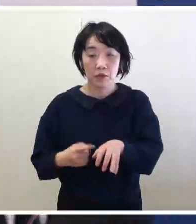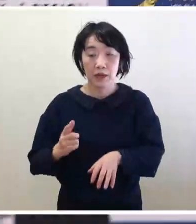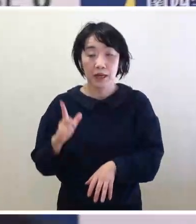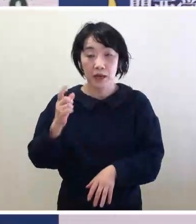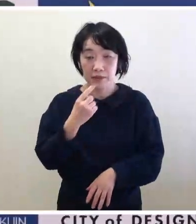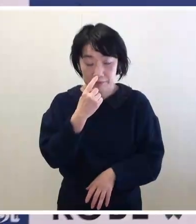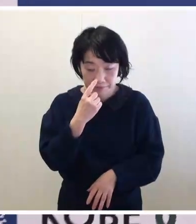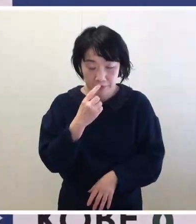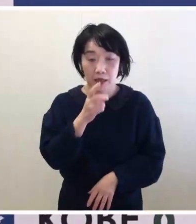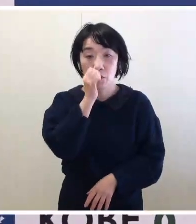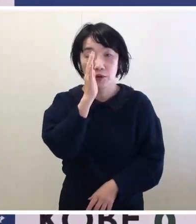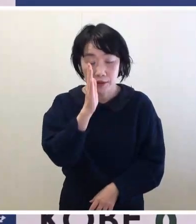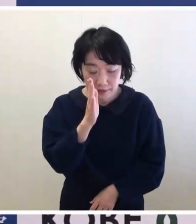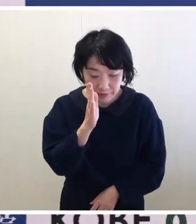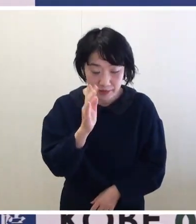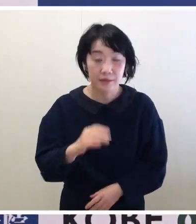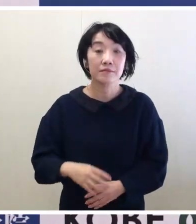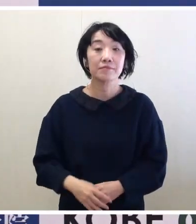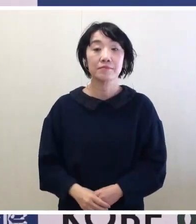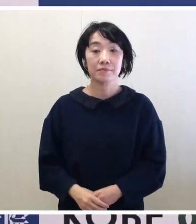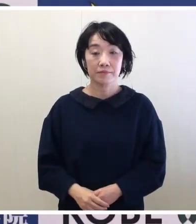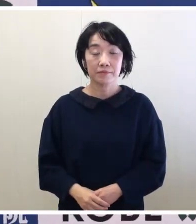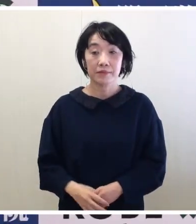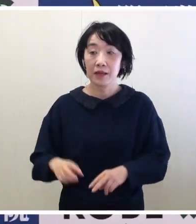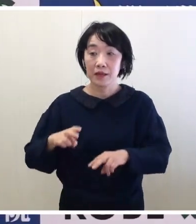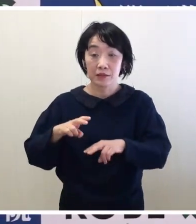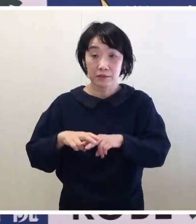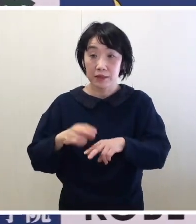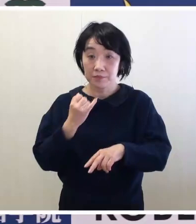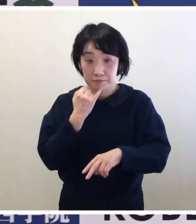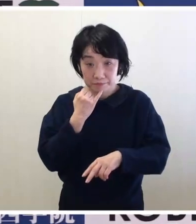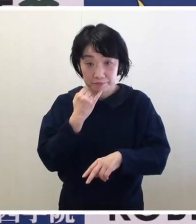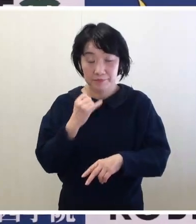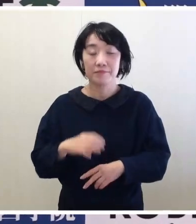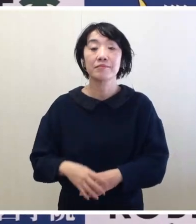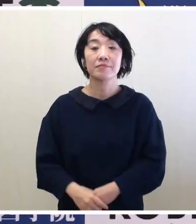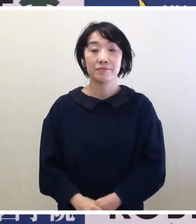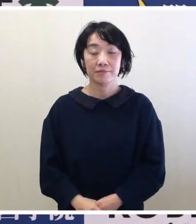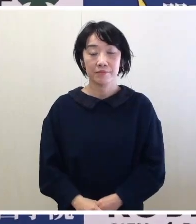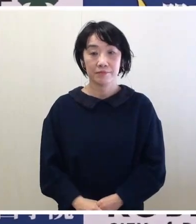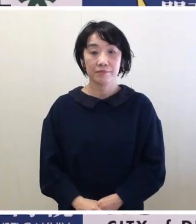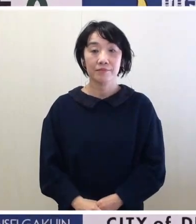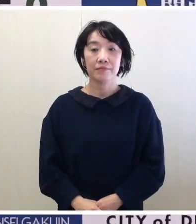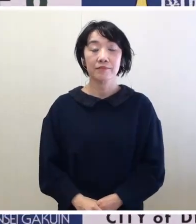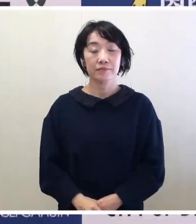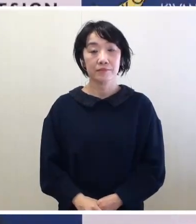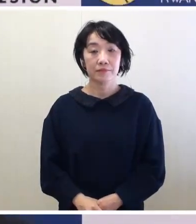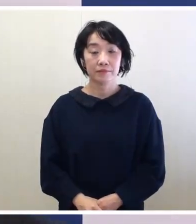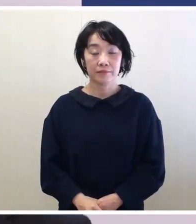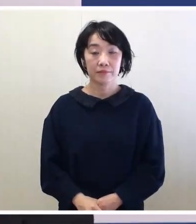改めまして村上でございます。よろしくお願いいたします。座ってよろしいでしょうか。